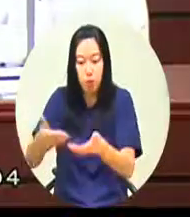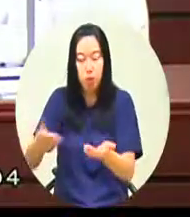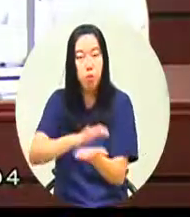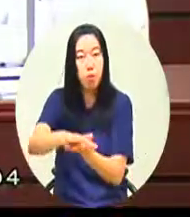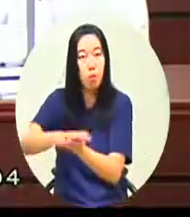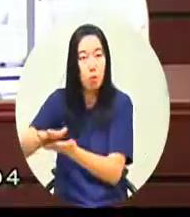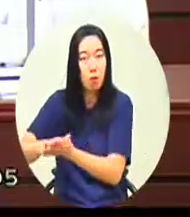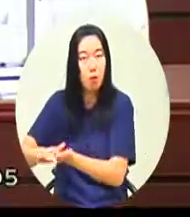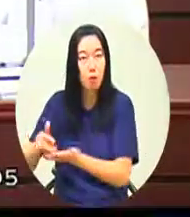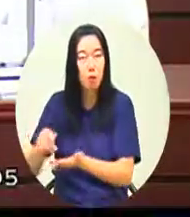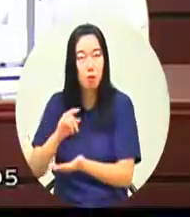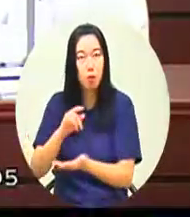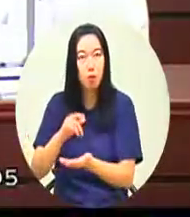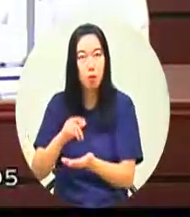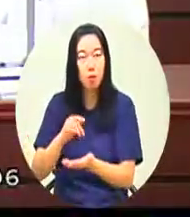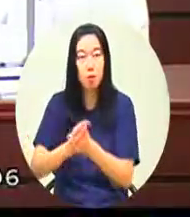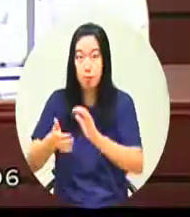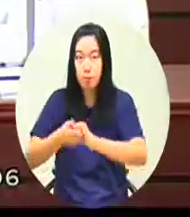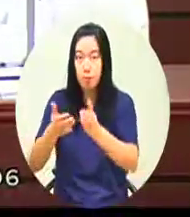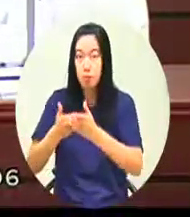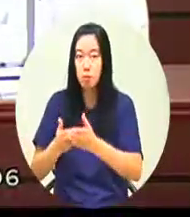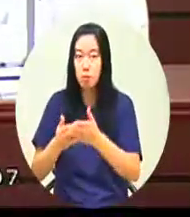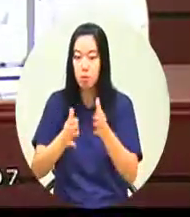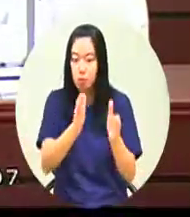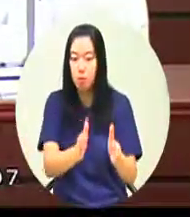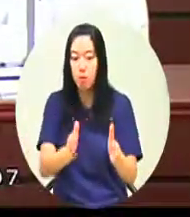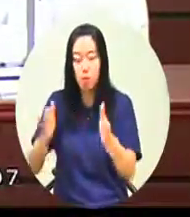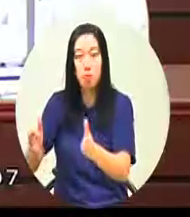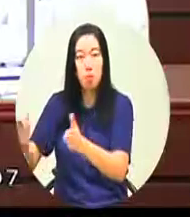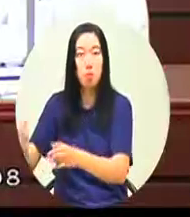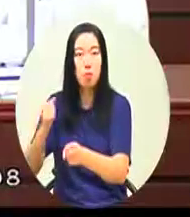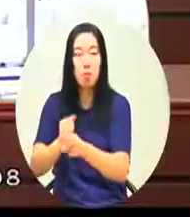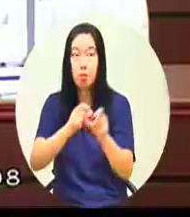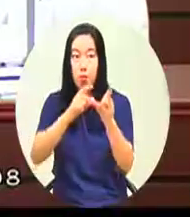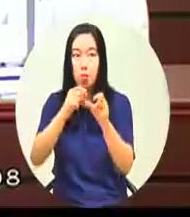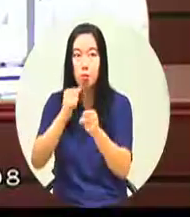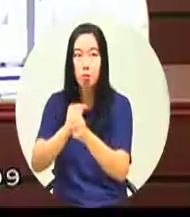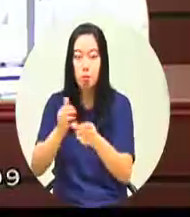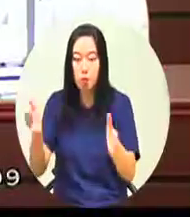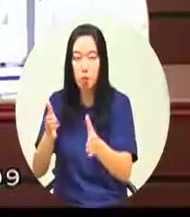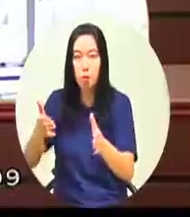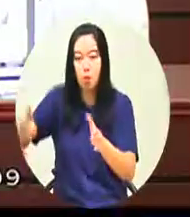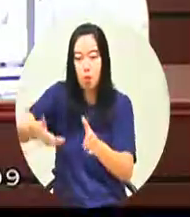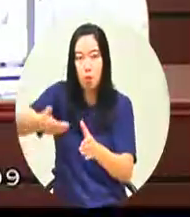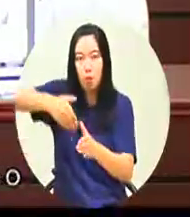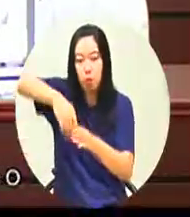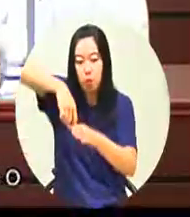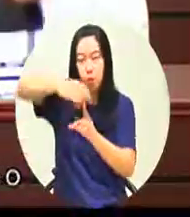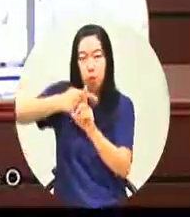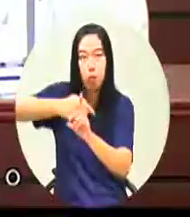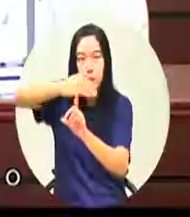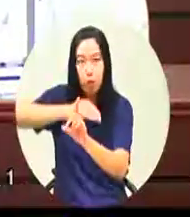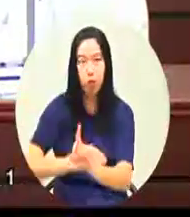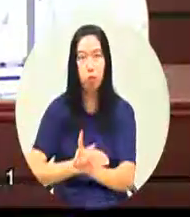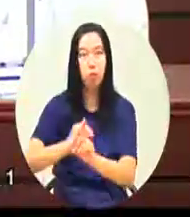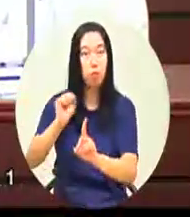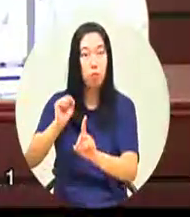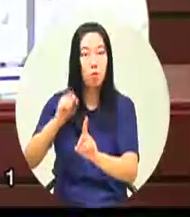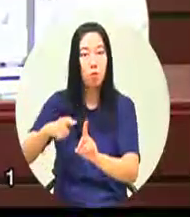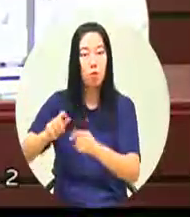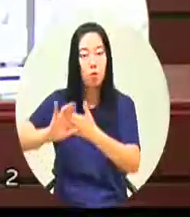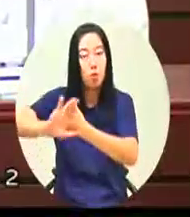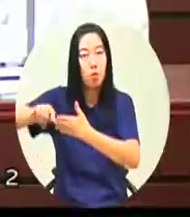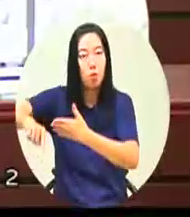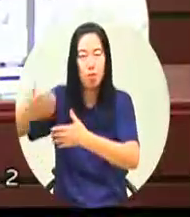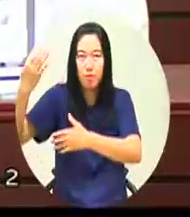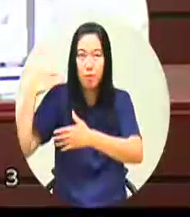淤，我们必须要依照它的断面去清淤，我不能清太下去，太深。 好， 因为我们看这个护岸，它早期